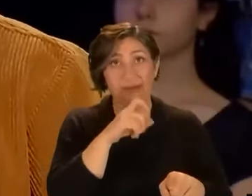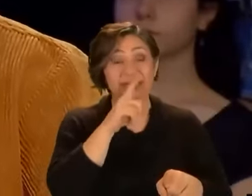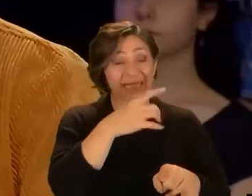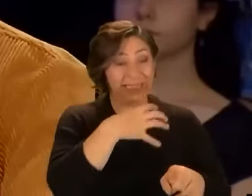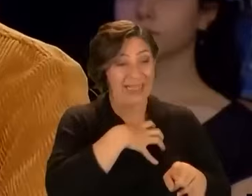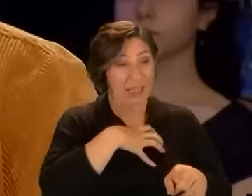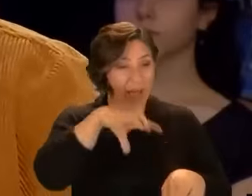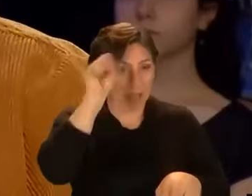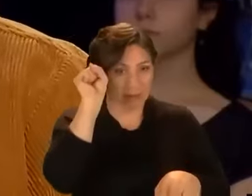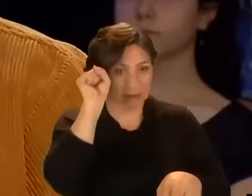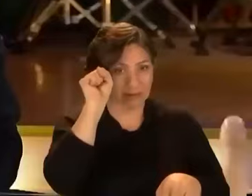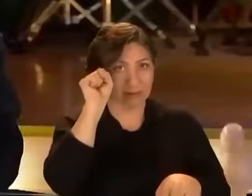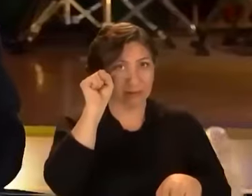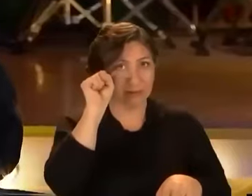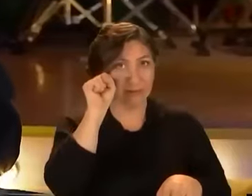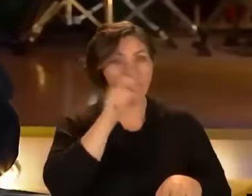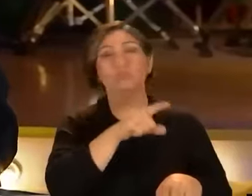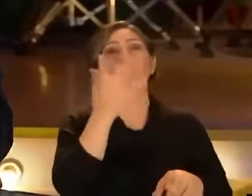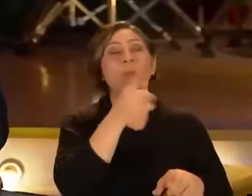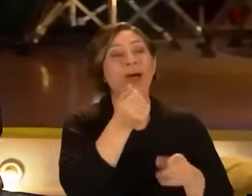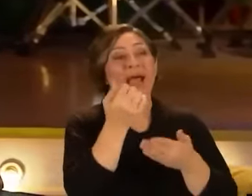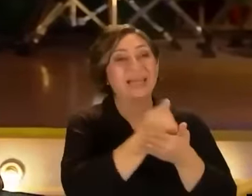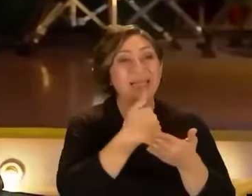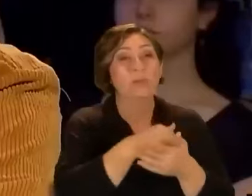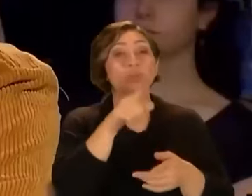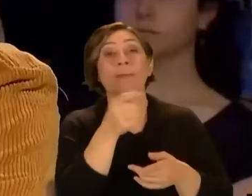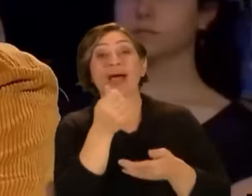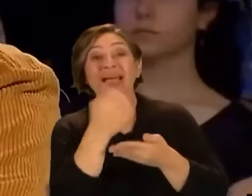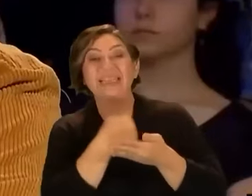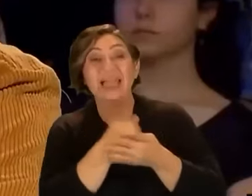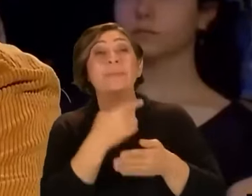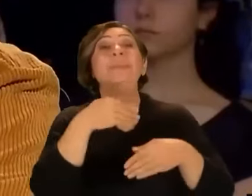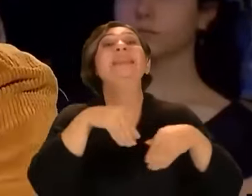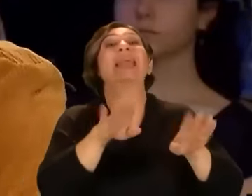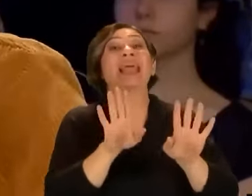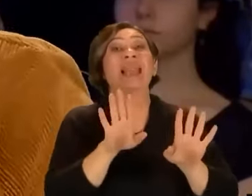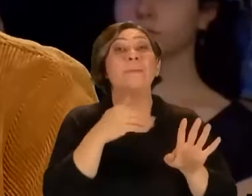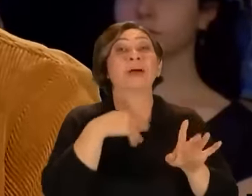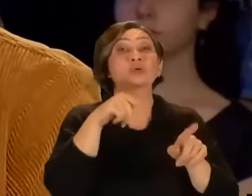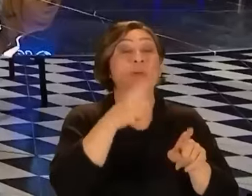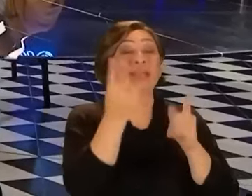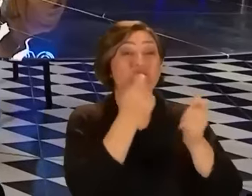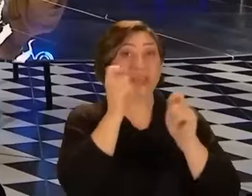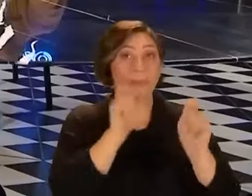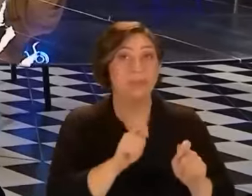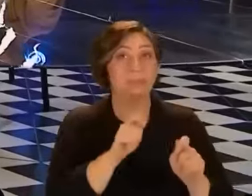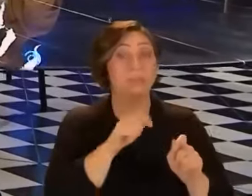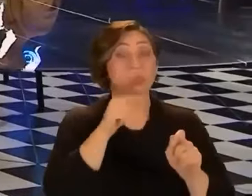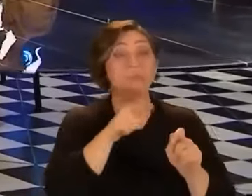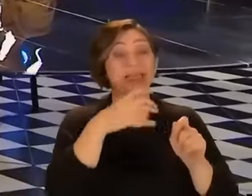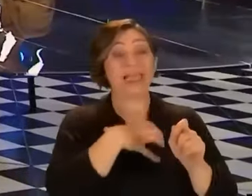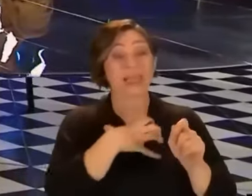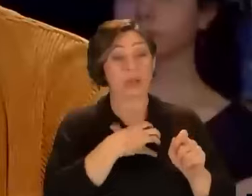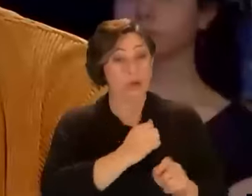Senin kendi algın işte bundan şu kadar para kazandık, bundan da şu kadar kazanalım değil de ben şimdi şöyle bir iş yaptım. Şimdi